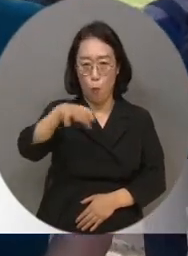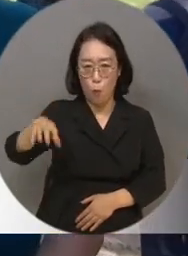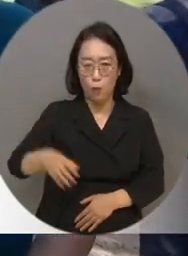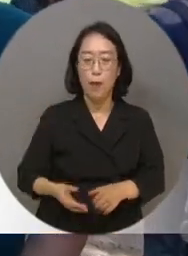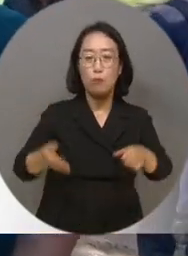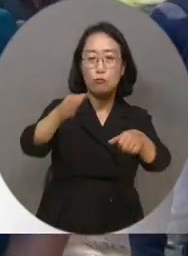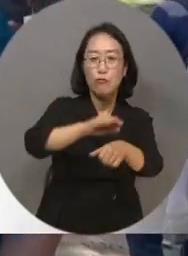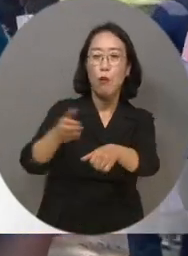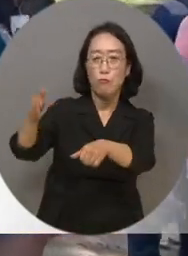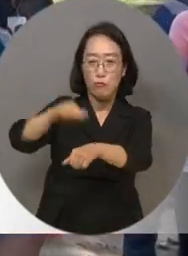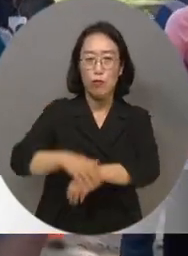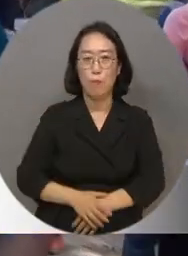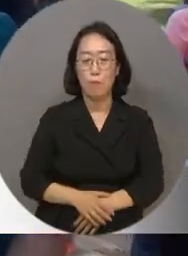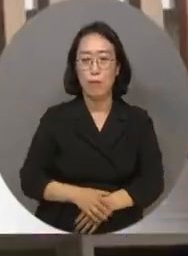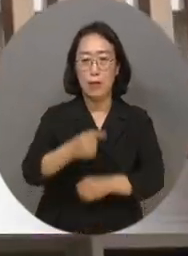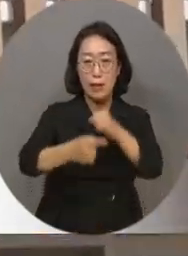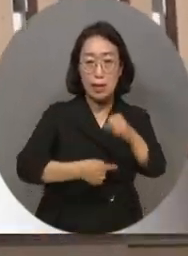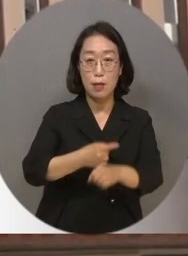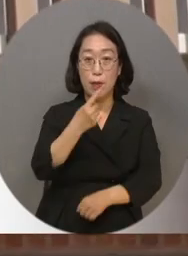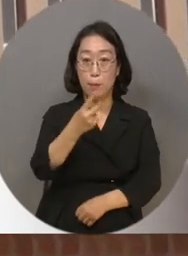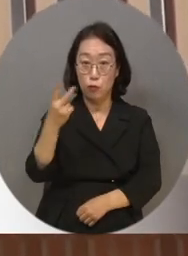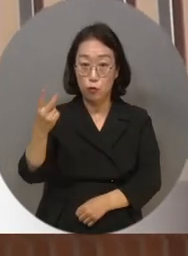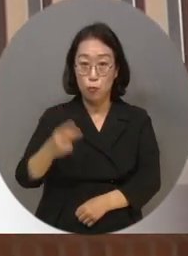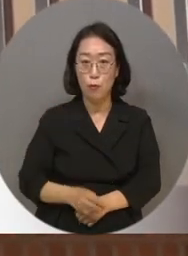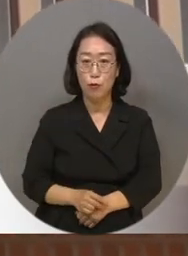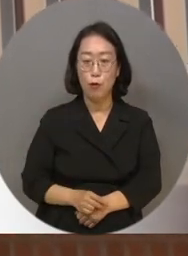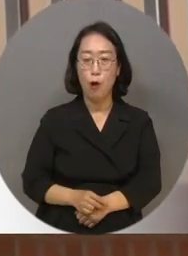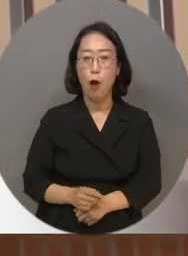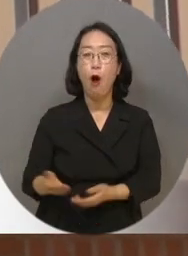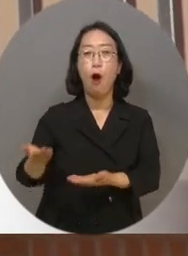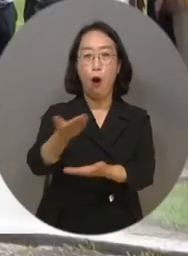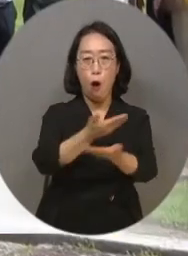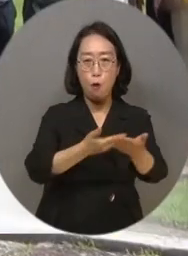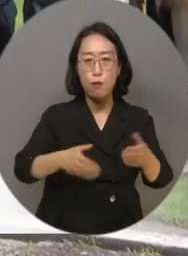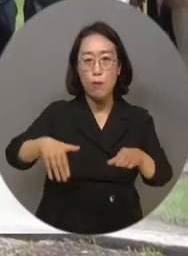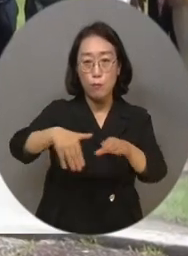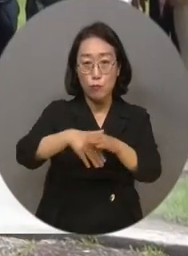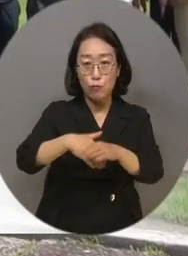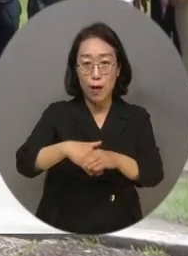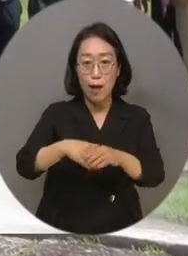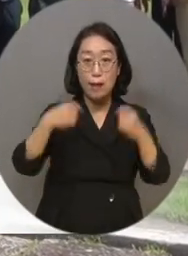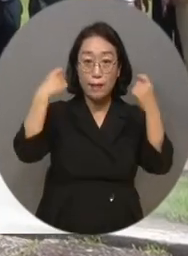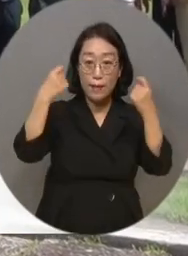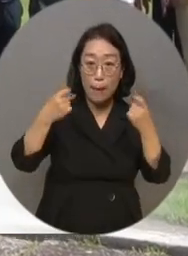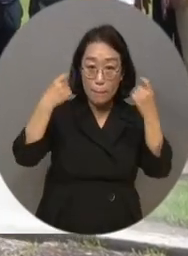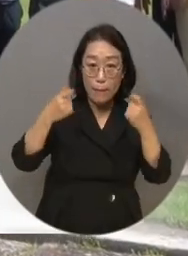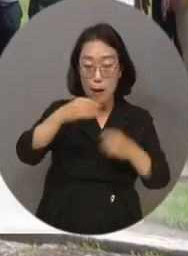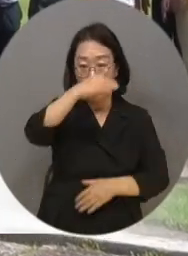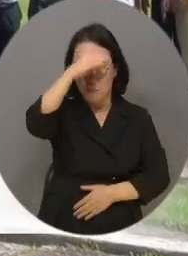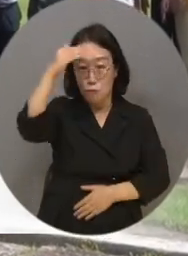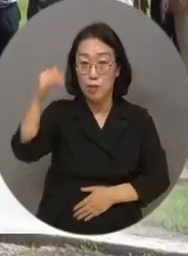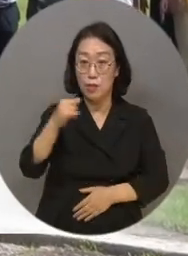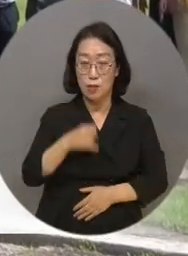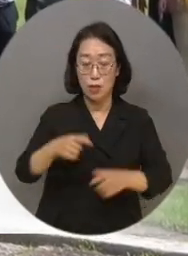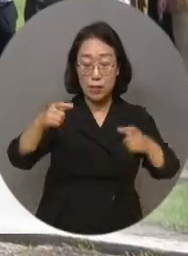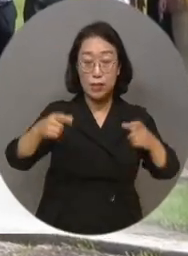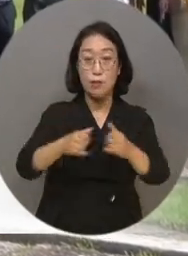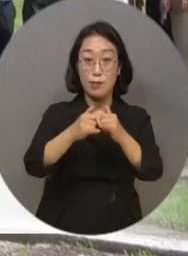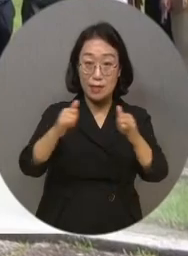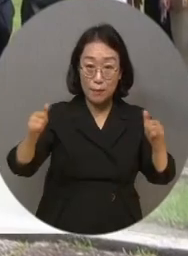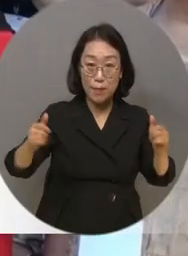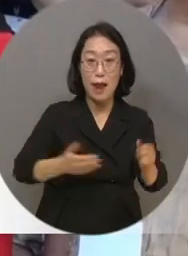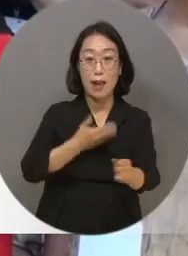매년 2회 문화 소외계층과 함께하는 어울림 문화 탐방을 진행해 우리의 소중한 문화를 지역 주민들에게